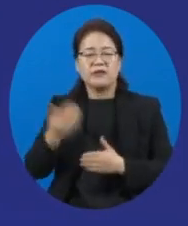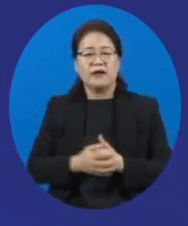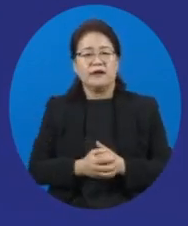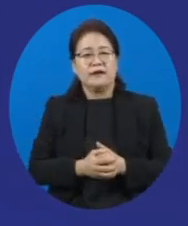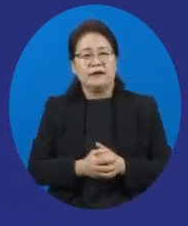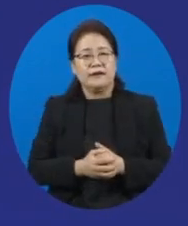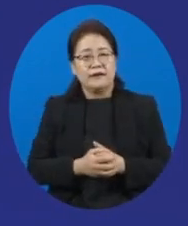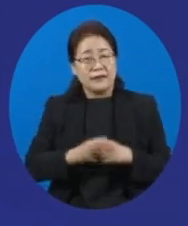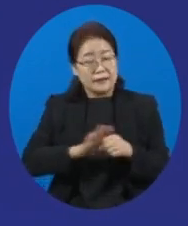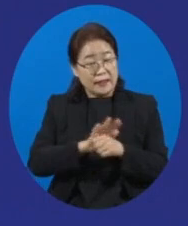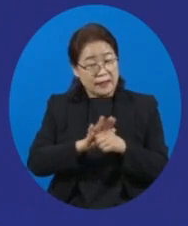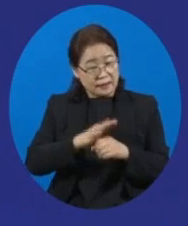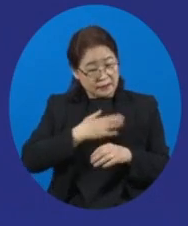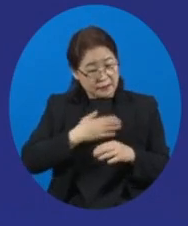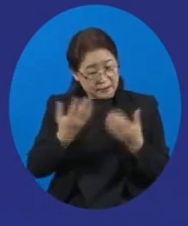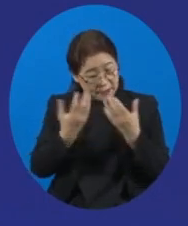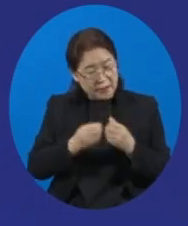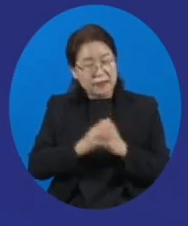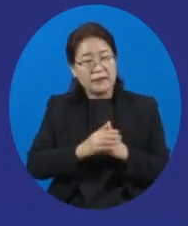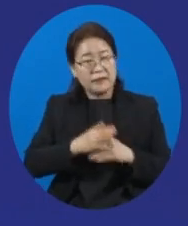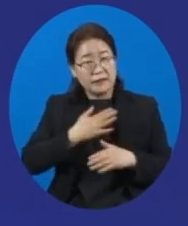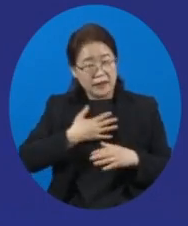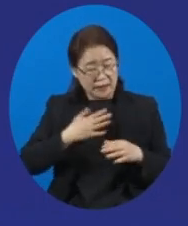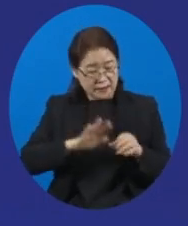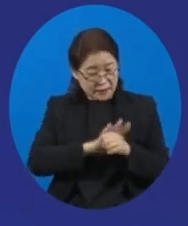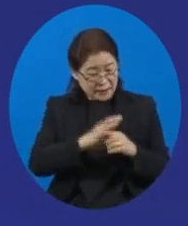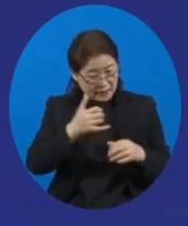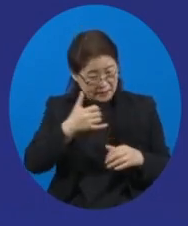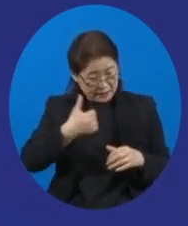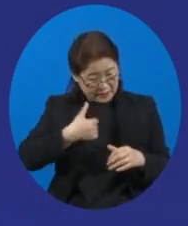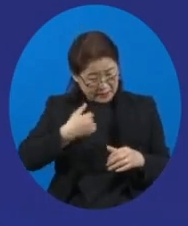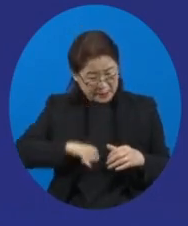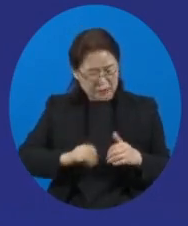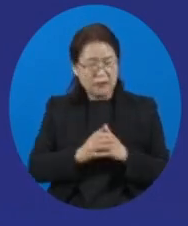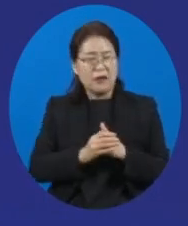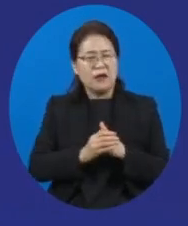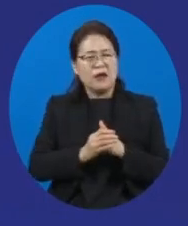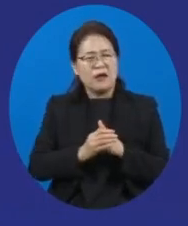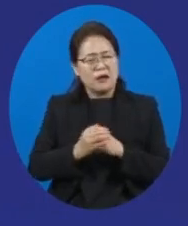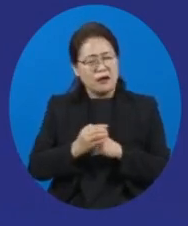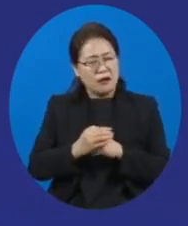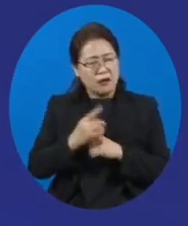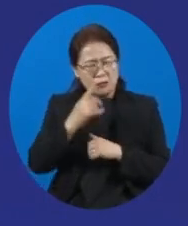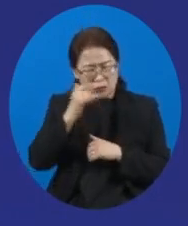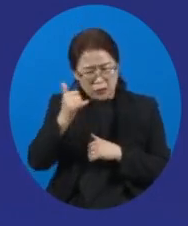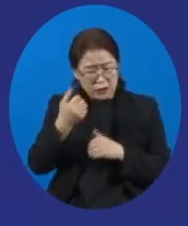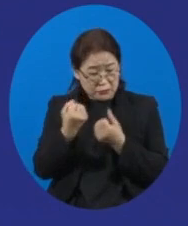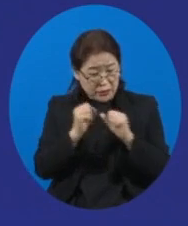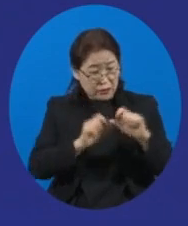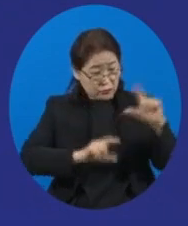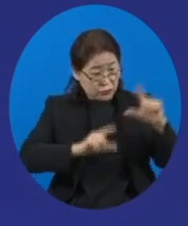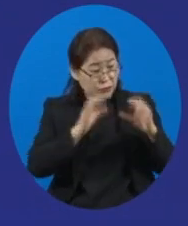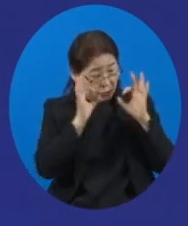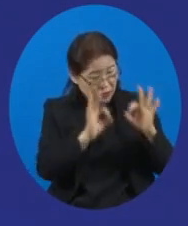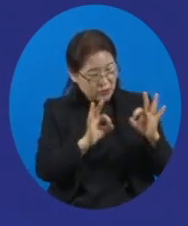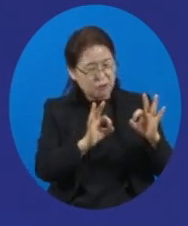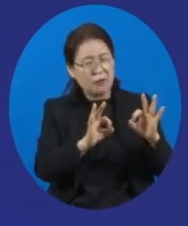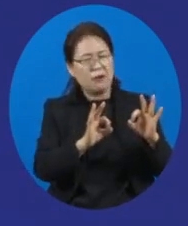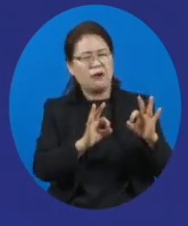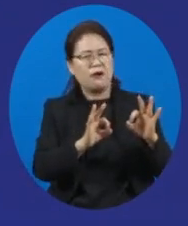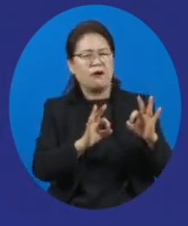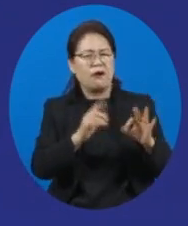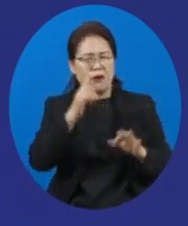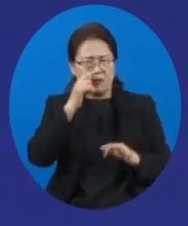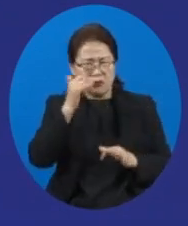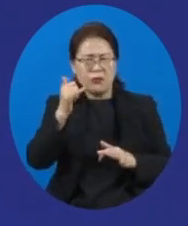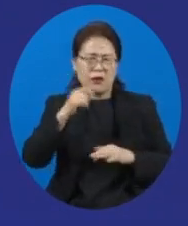내 사랑하는 자녀가 아빠, 엄마의 얼굴을 피하는 모습을 보게 되면 부모의 마음은